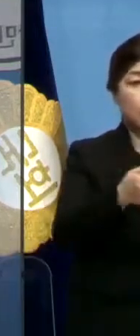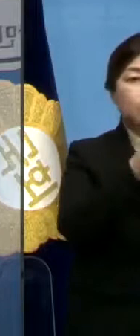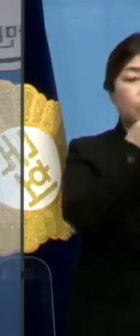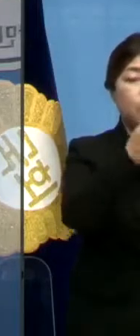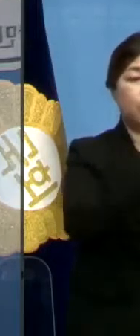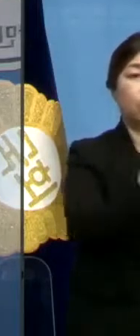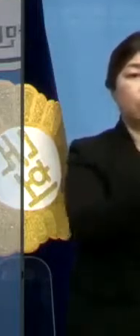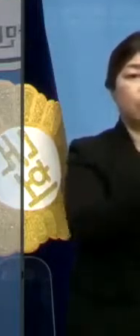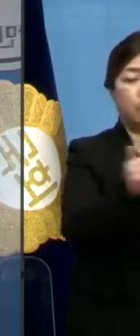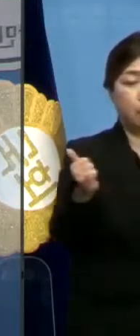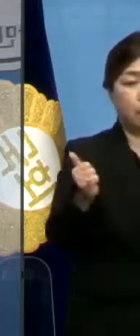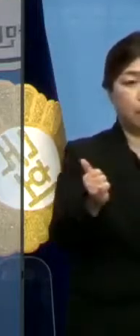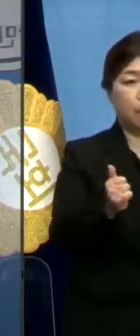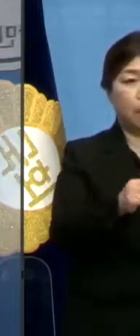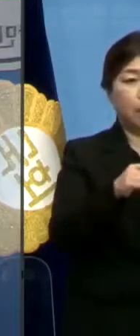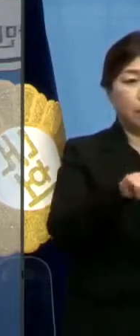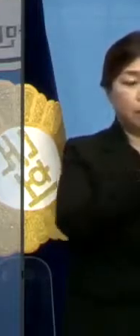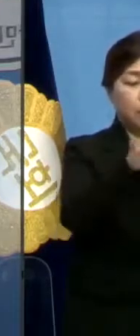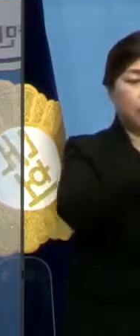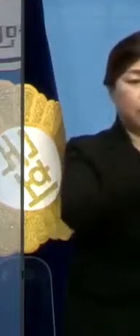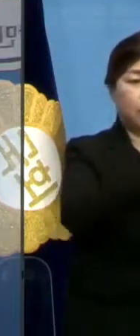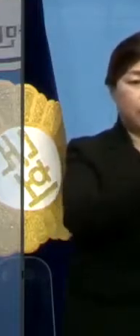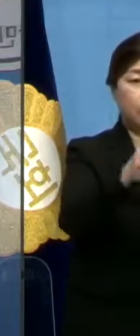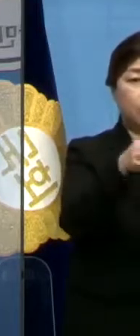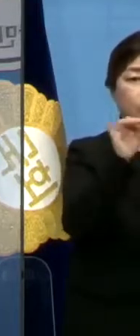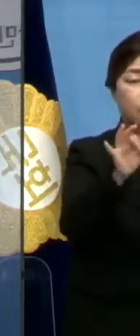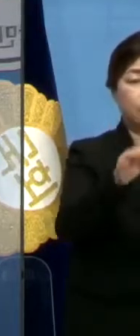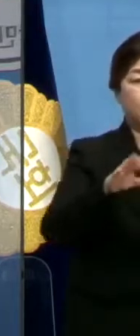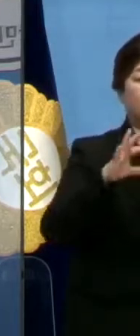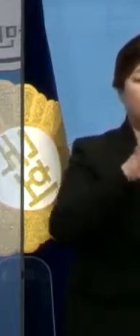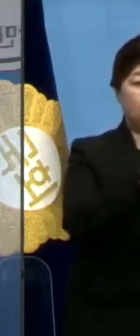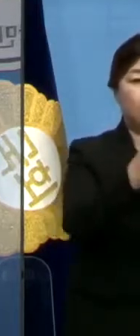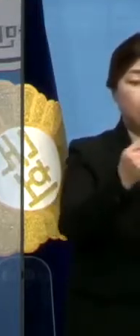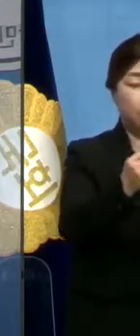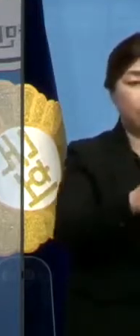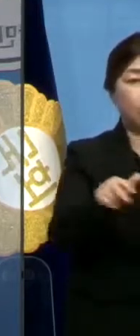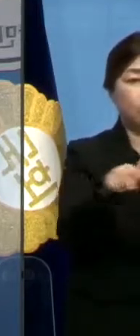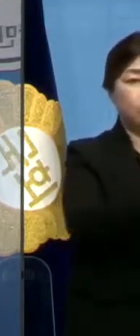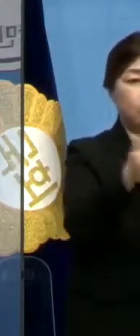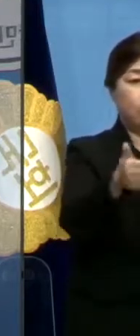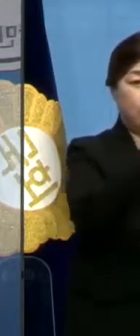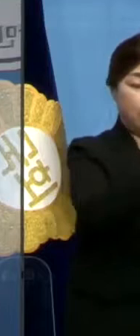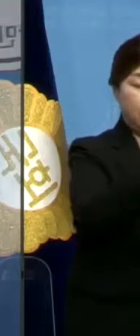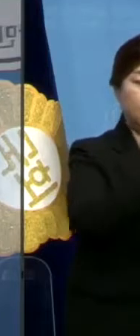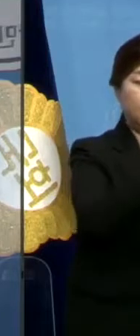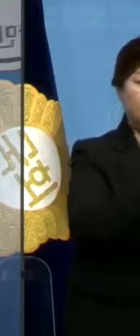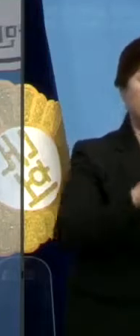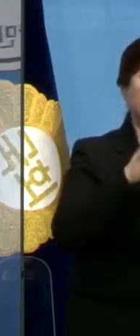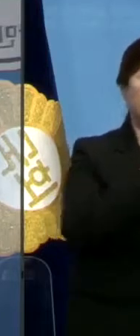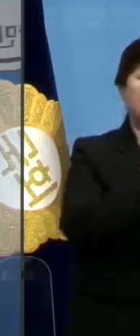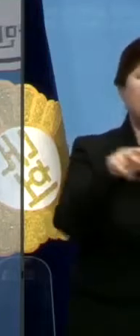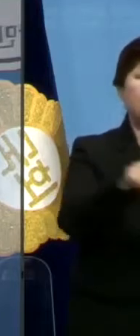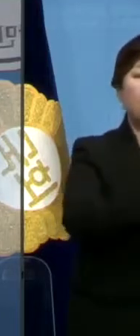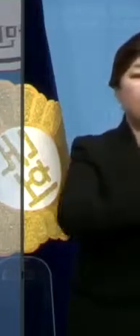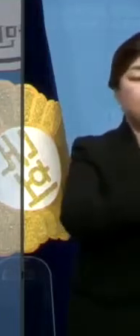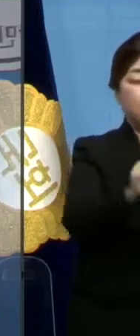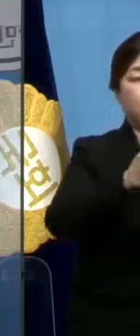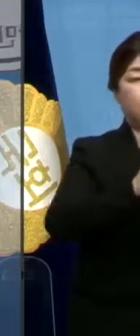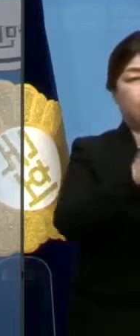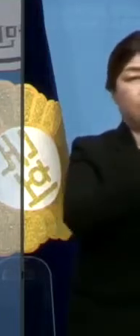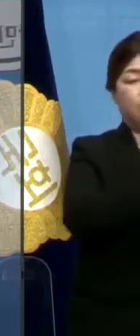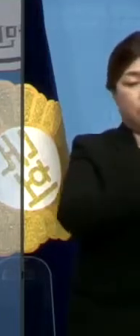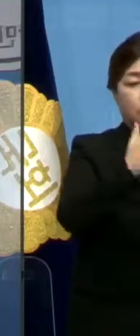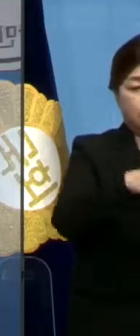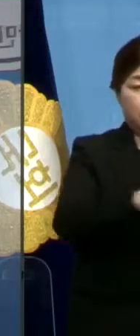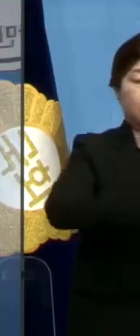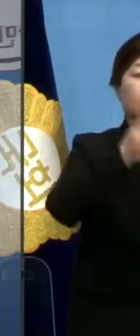소상공인 등은 최소한의 생계 유지를, 종교계는 최소한의 종교 활동을 영위할 수 있도록 해주기를